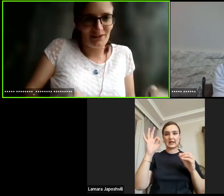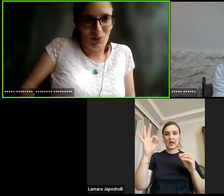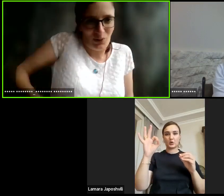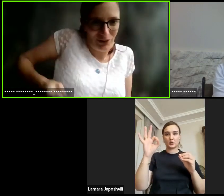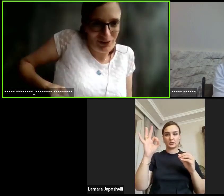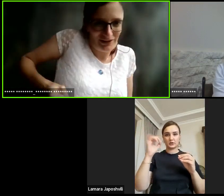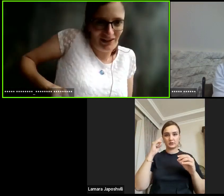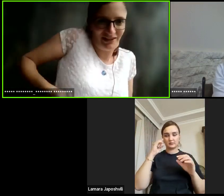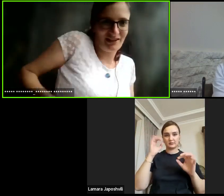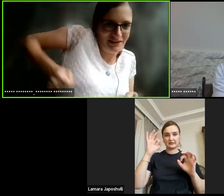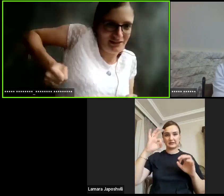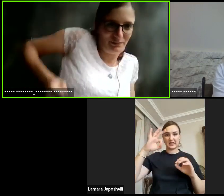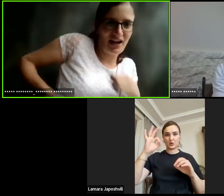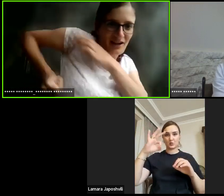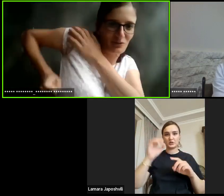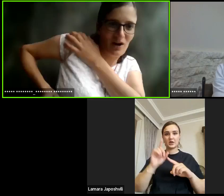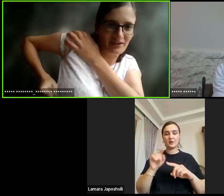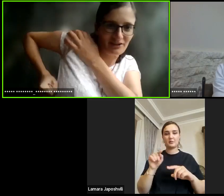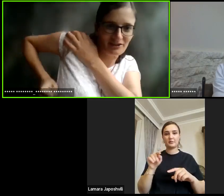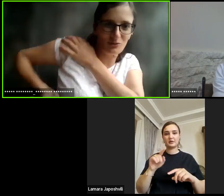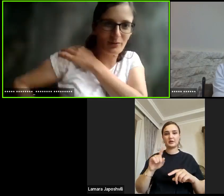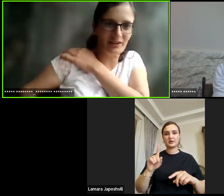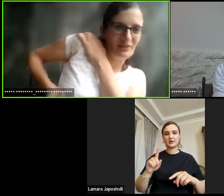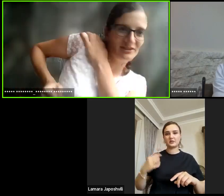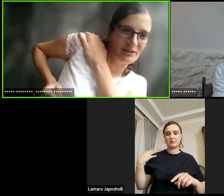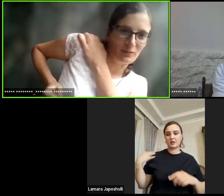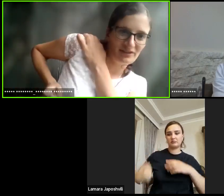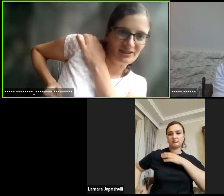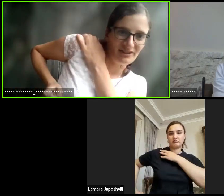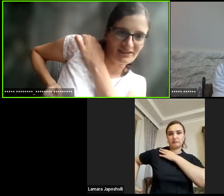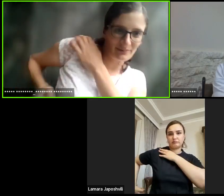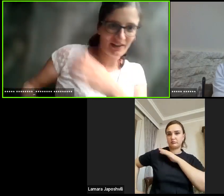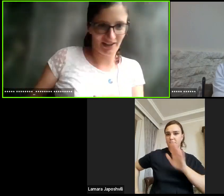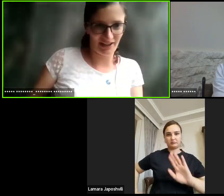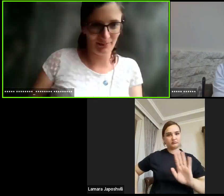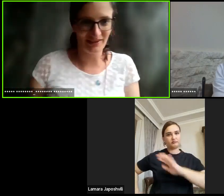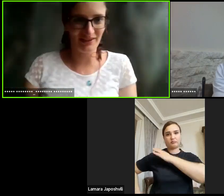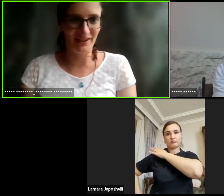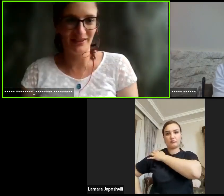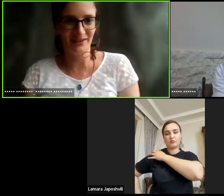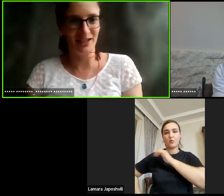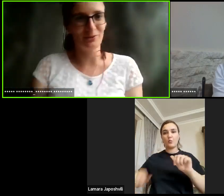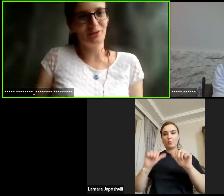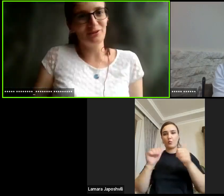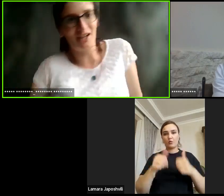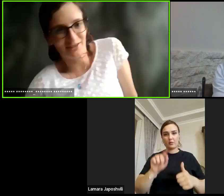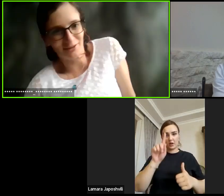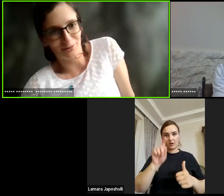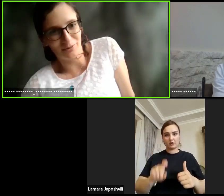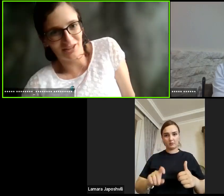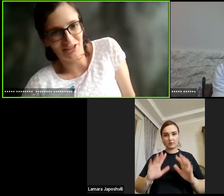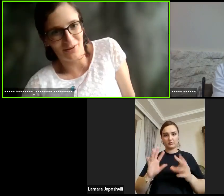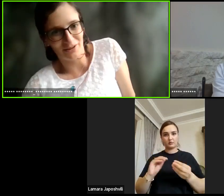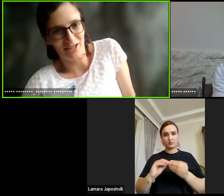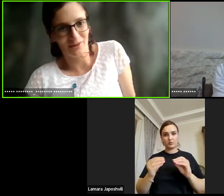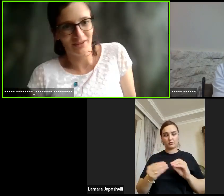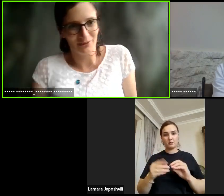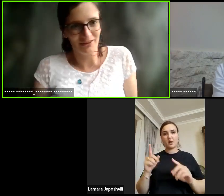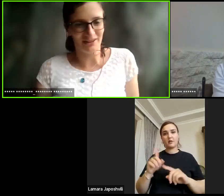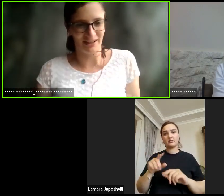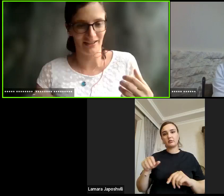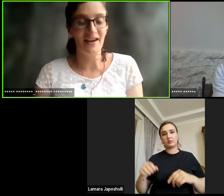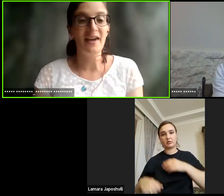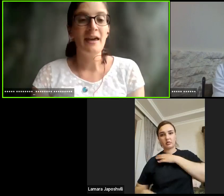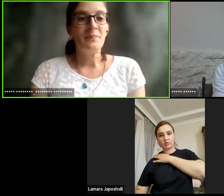ეს ძალიან მოხრილი და სადღაც ხარი ვადის და უკვე ადამიანს დეფორმაცია ეწება ხერხემდის. ესეთი არ უნდა იყოს და არც პირიქით ჩავარდნილი არ